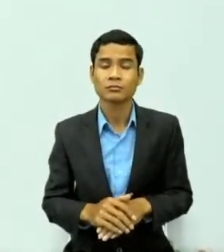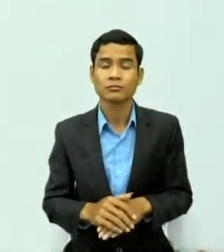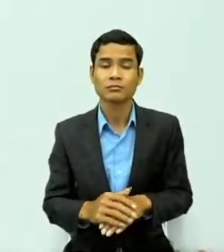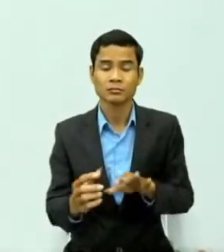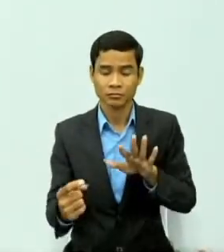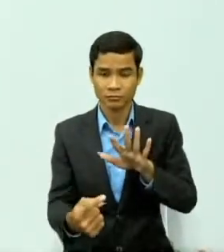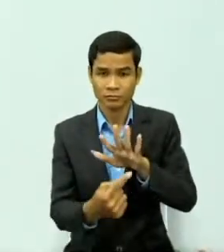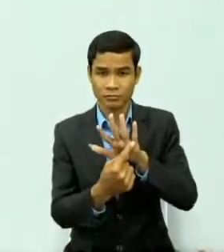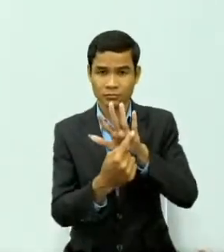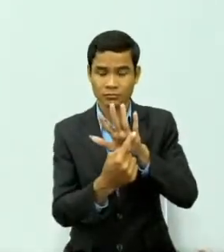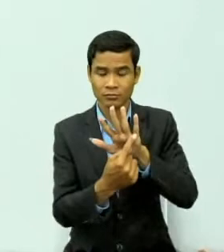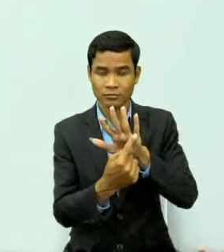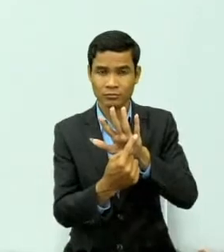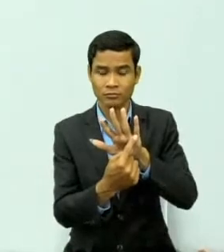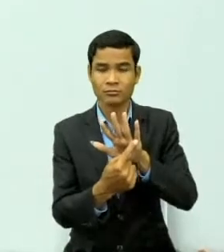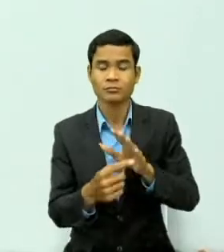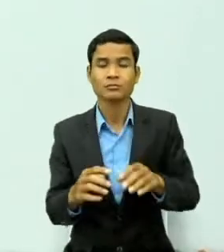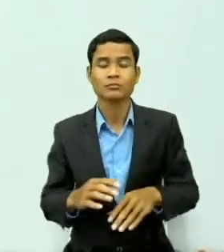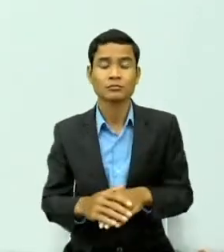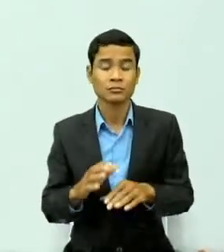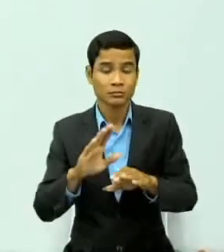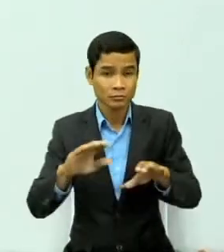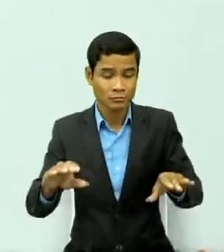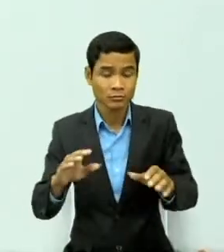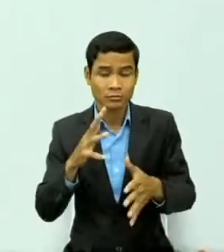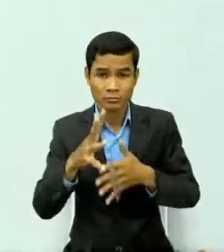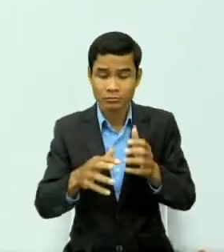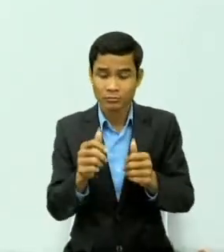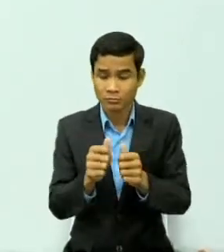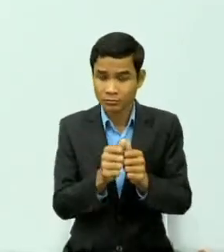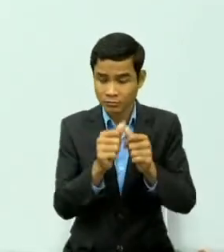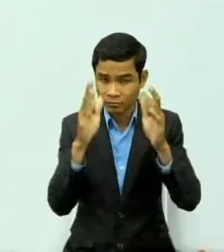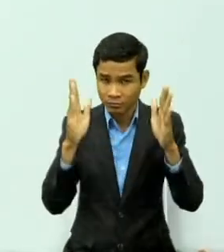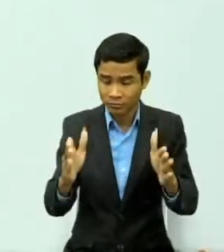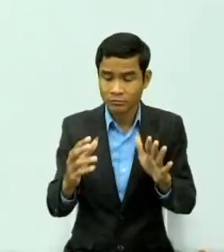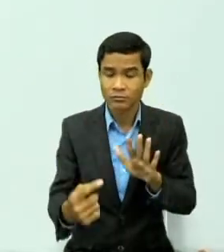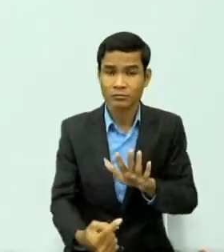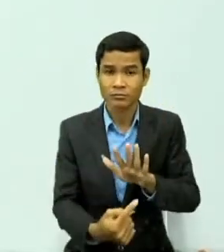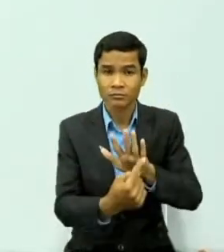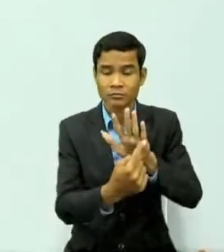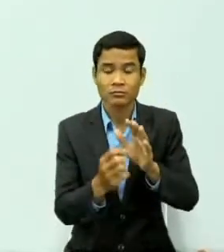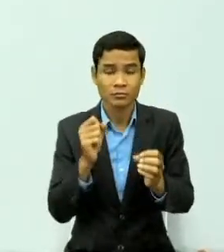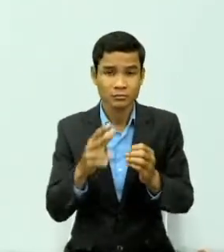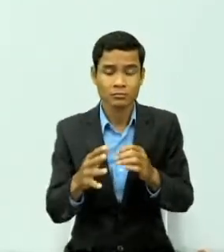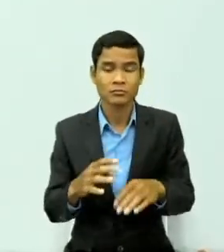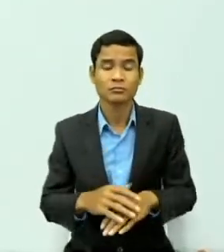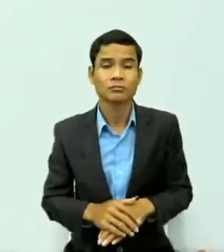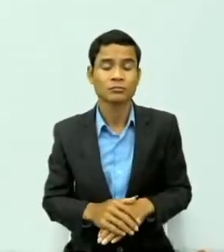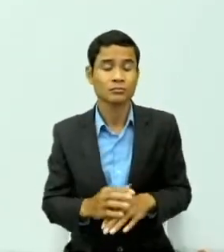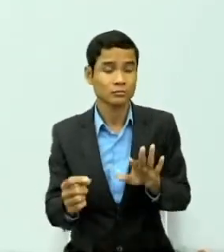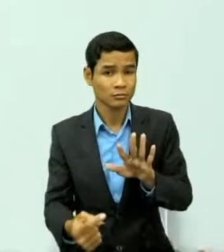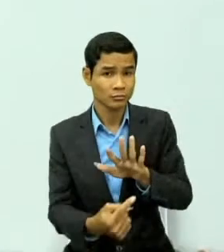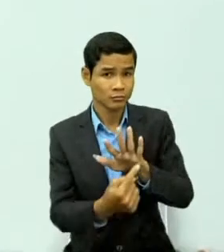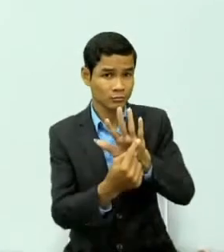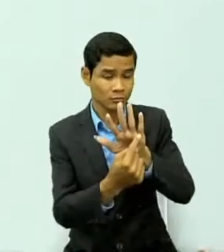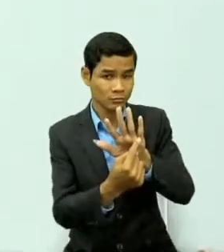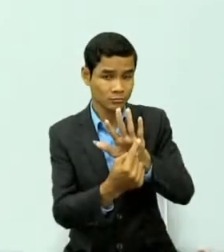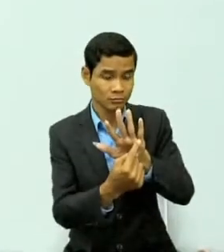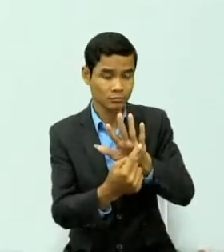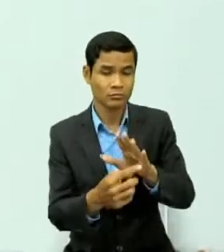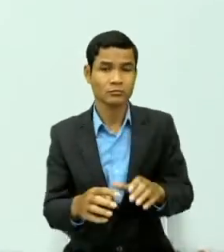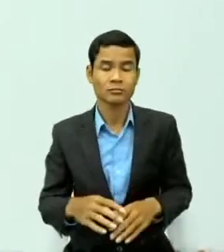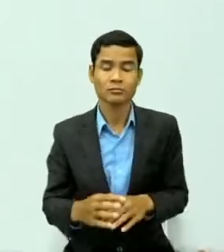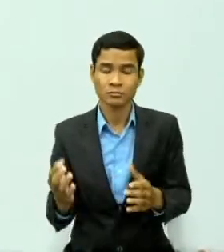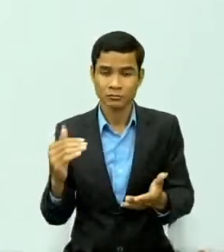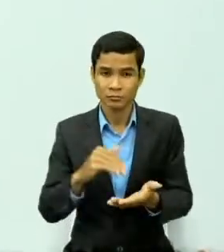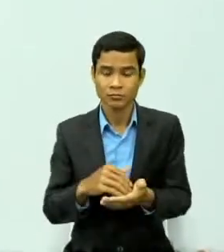ខៀនស្រាក់អឺចាកូនកូនចូលរួមអានស្រាក់អឺជាមួយអ្នកគ្រូចាប់ផ្ដើមស្រាក់អឺ